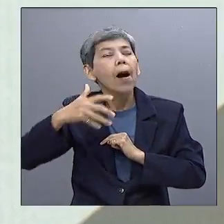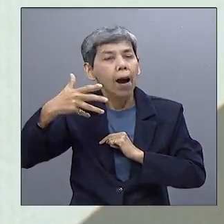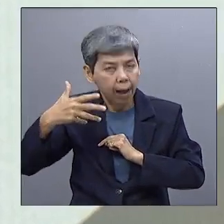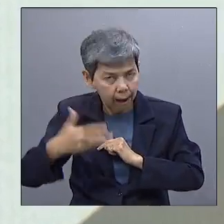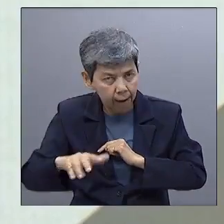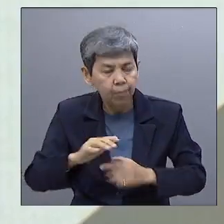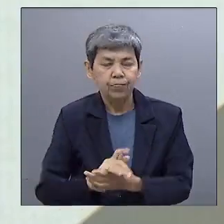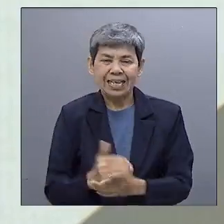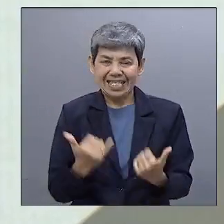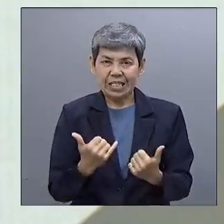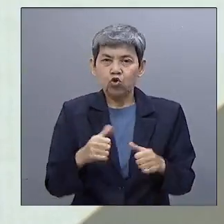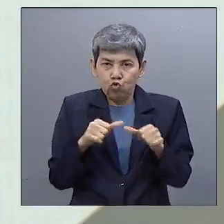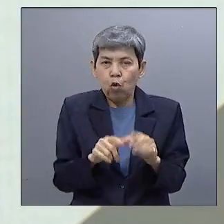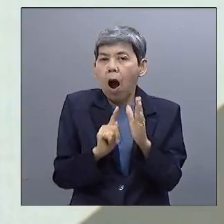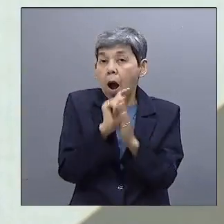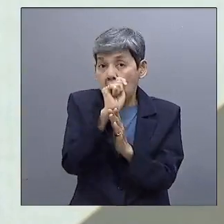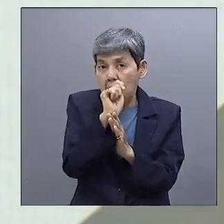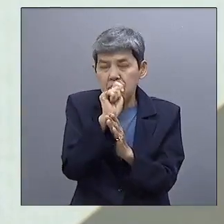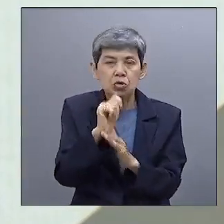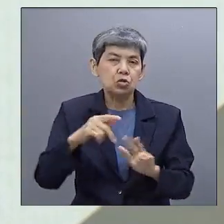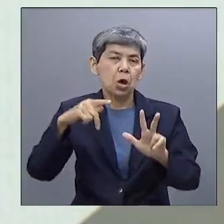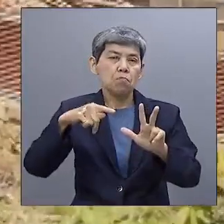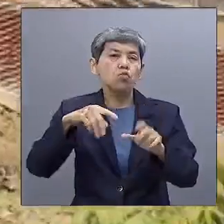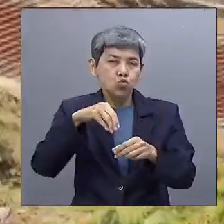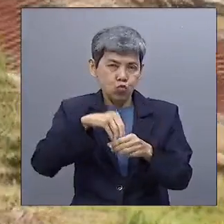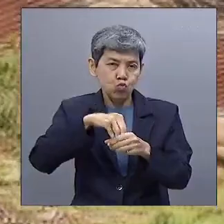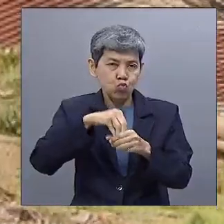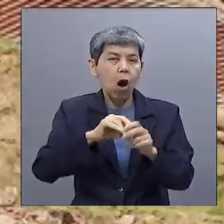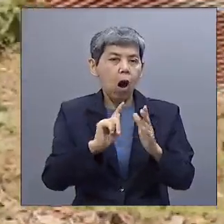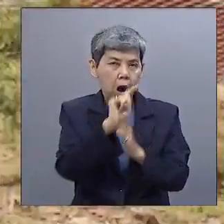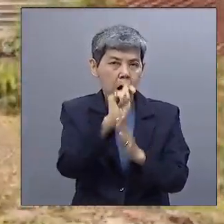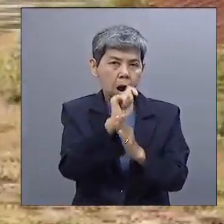ล่าสุดอยู่ในพื้นที่จังหวัดตากอีกประมาณ 3,000คนค่ะ